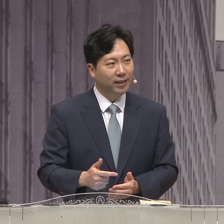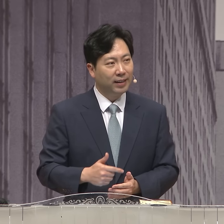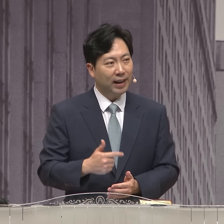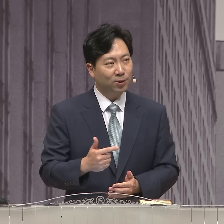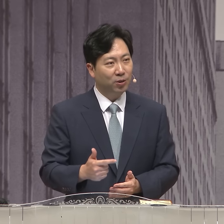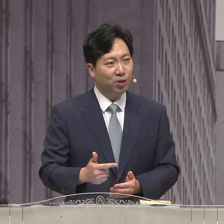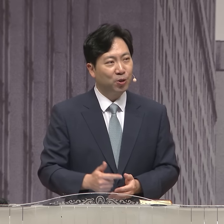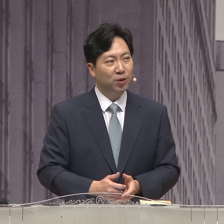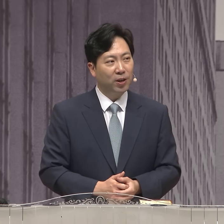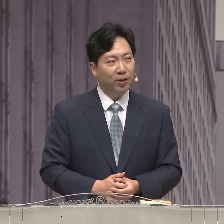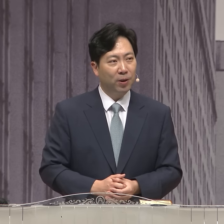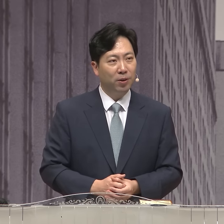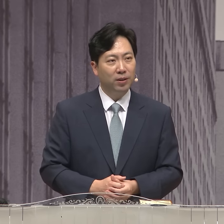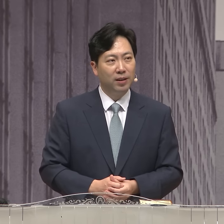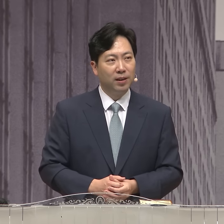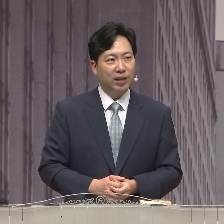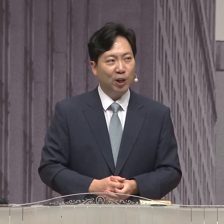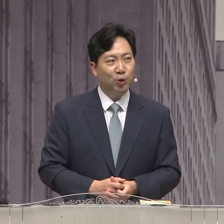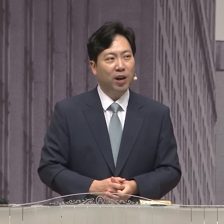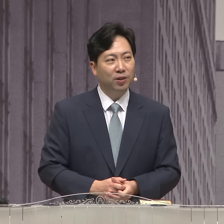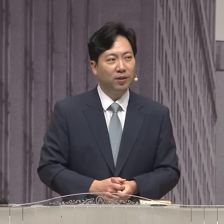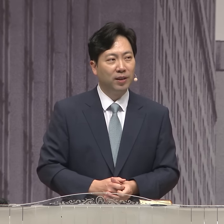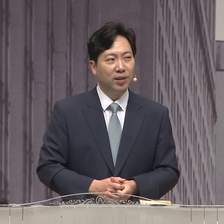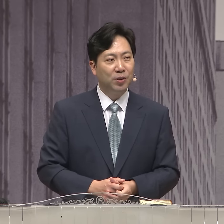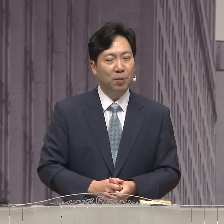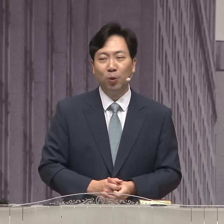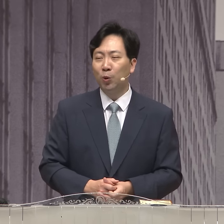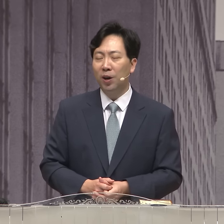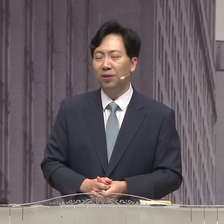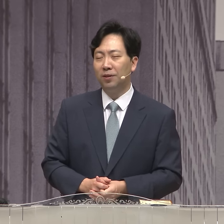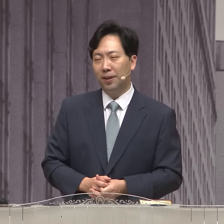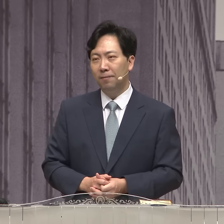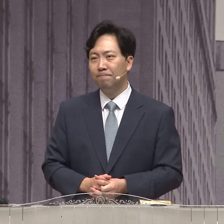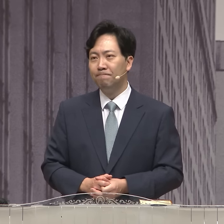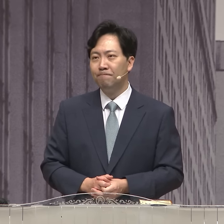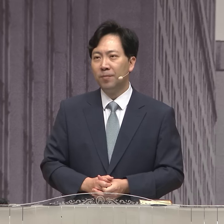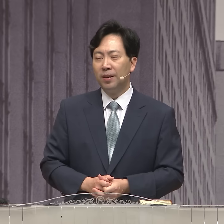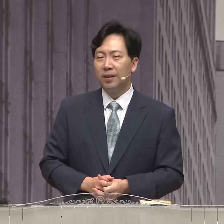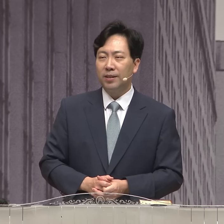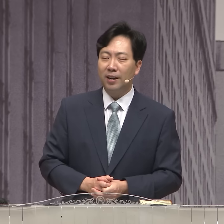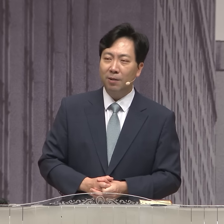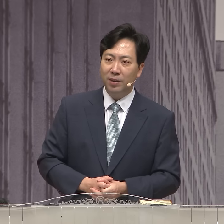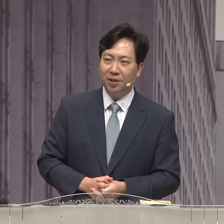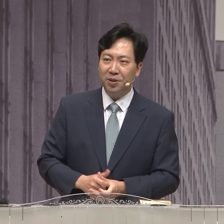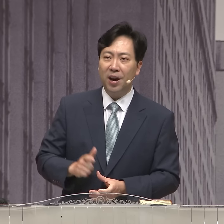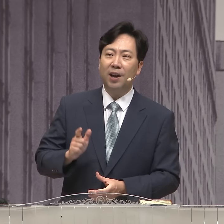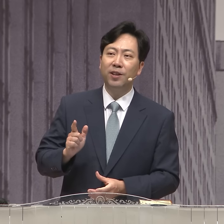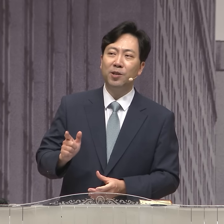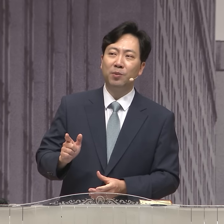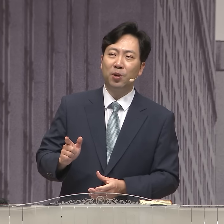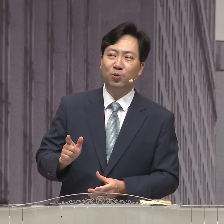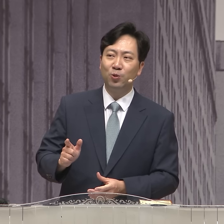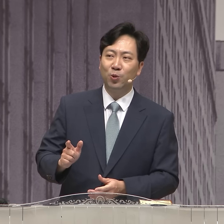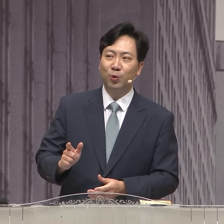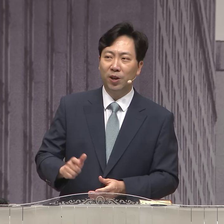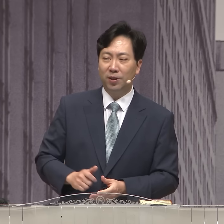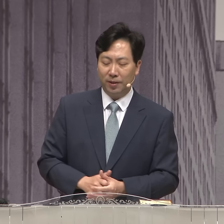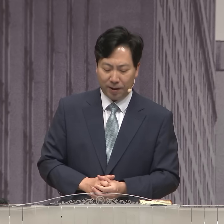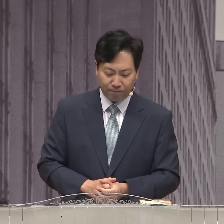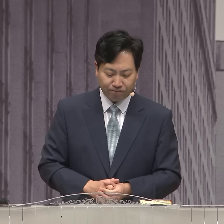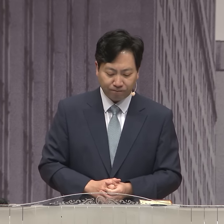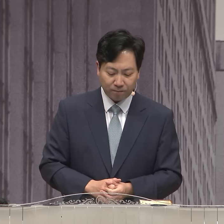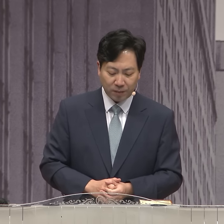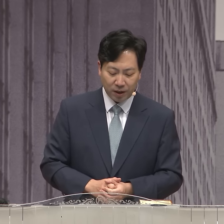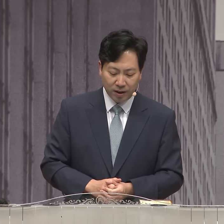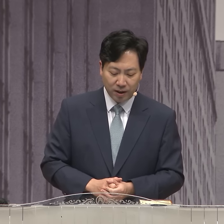평소에 이 가족들의 증언에 의하면 자주 하는 인생의 모토가 있는데, 사람이 아니라 하나님께 순종해야